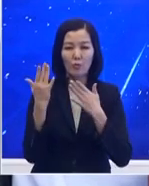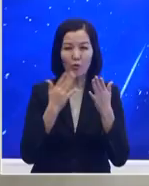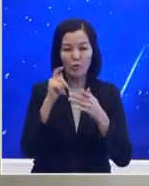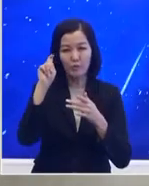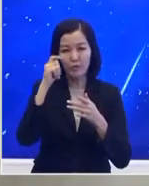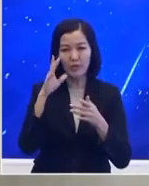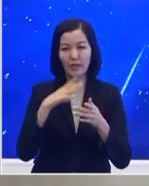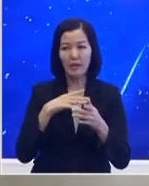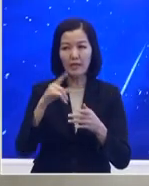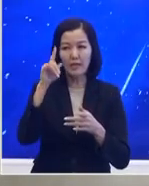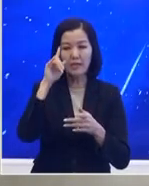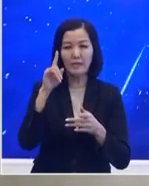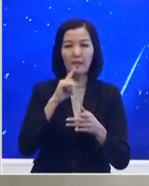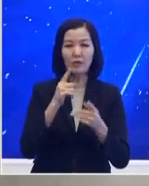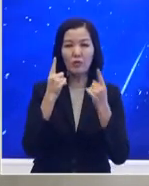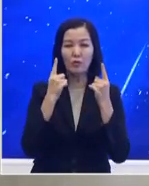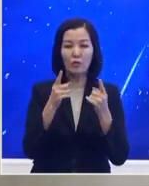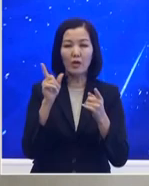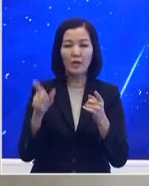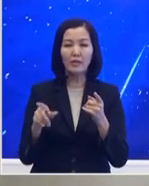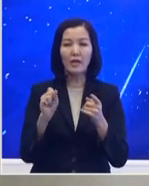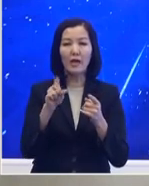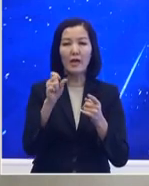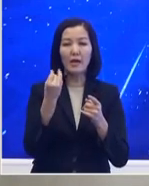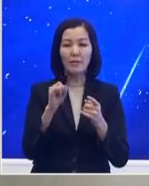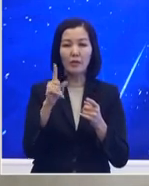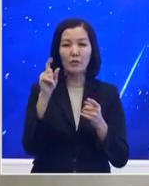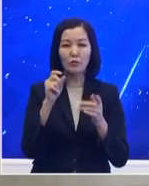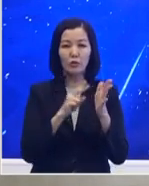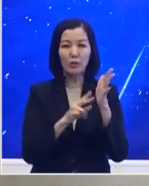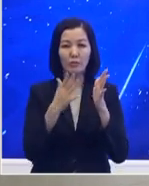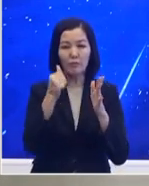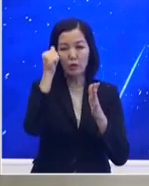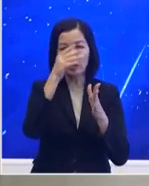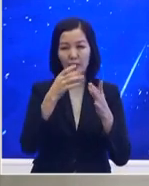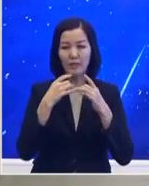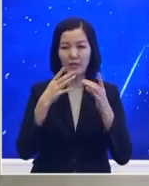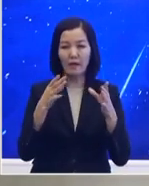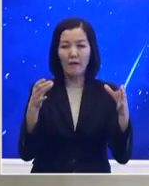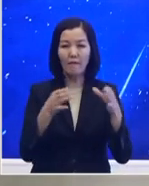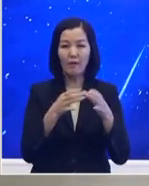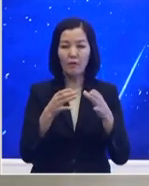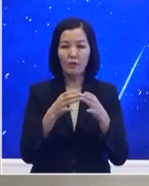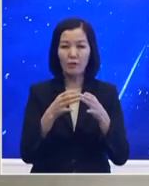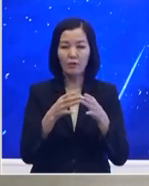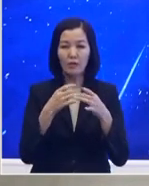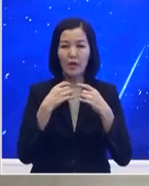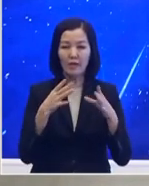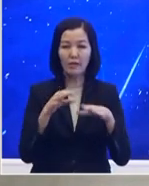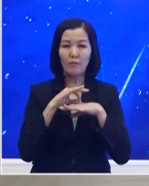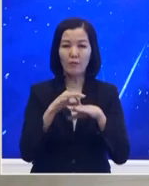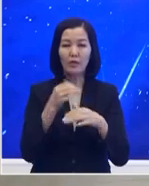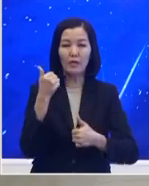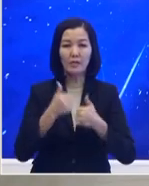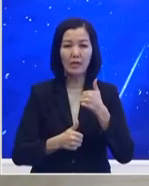жүріпті. Қазақтың ұлы ақыны, ағартушысы Абай Құнанбайұлының 175 жылдық мерейтойын міне факультет көлемінде атап өттік. Сайыс